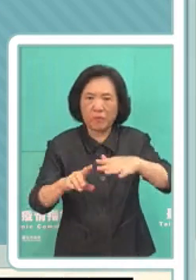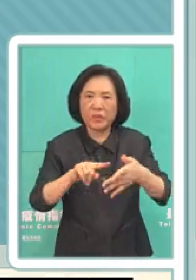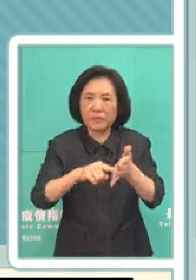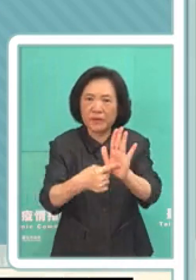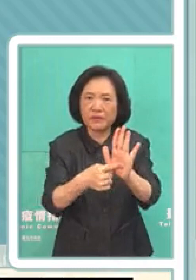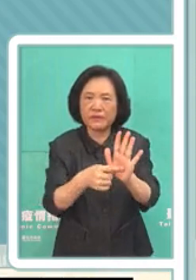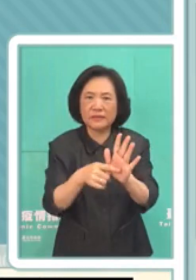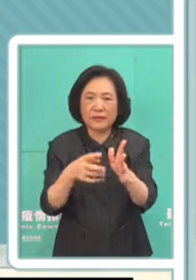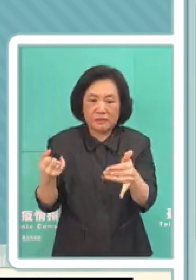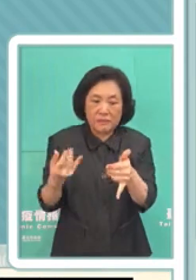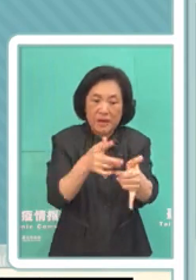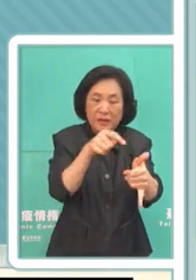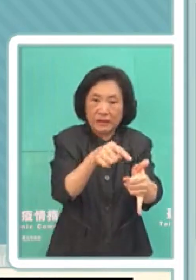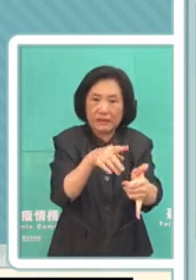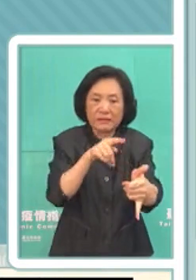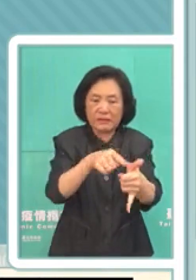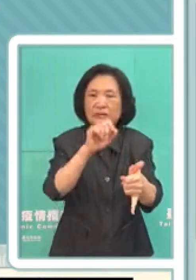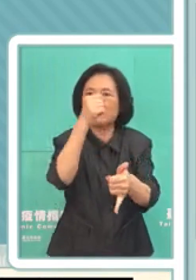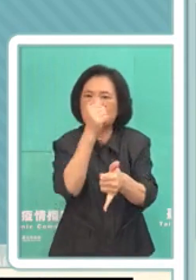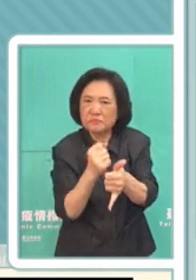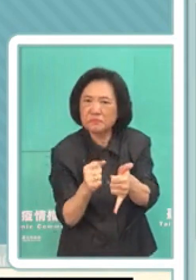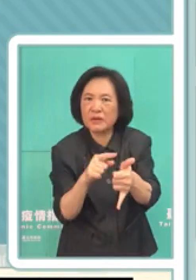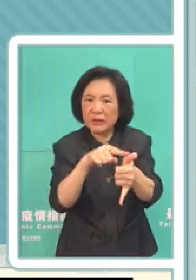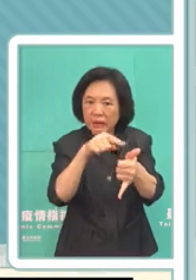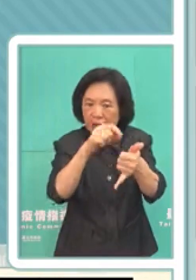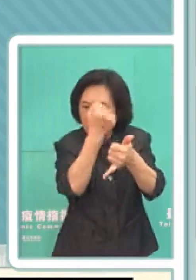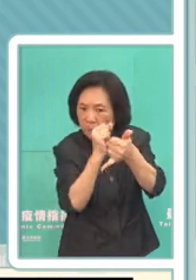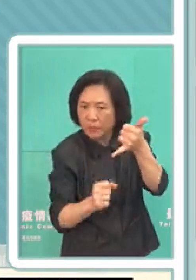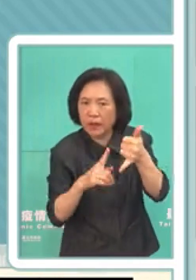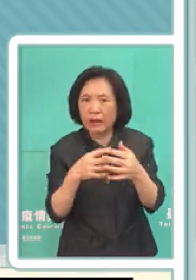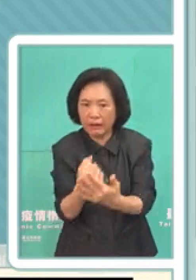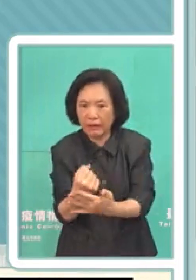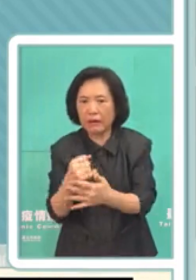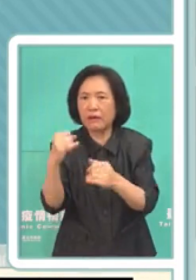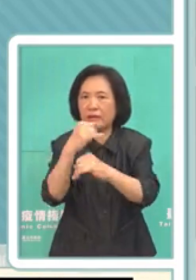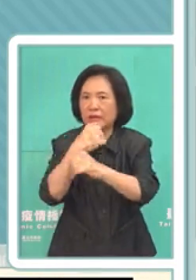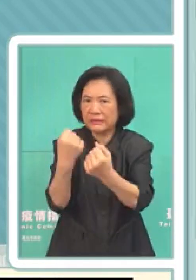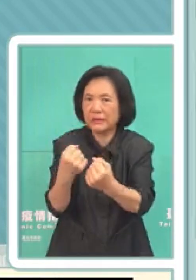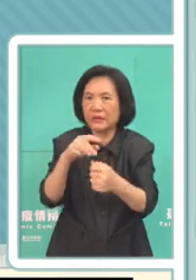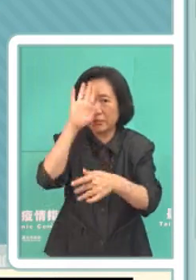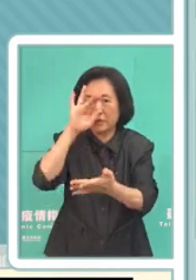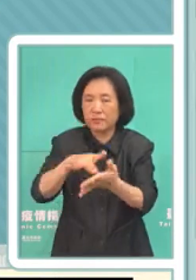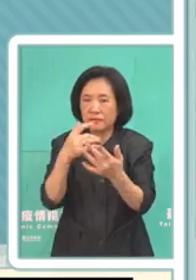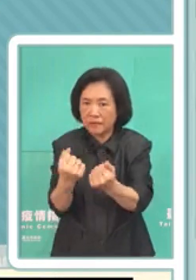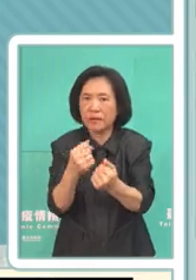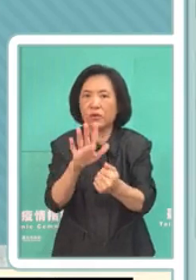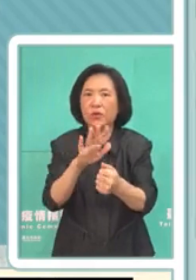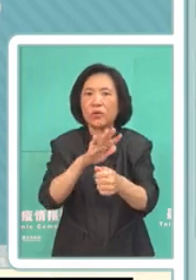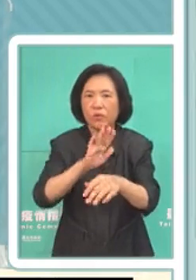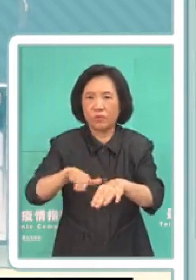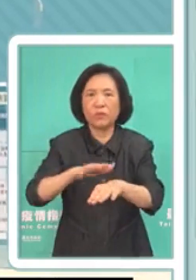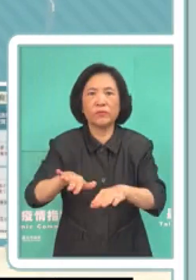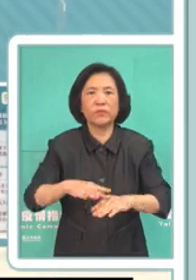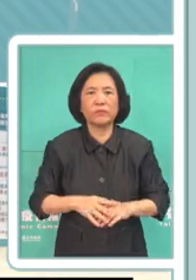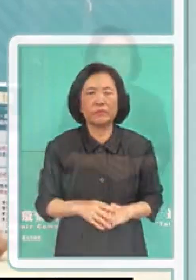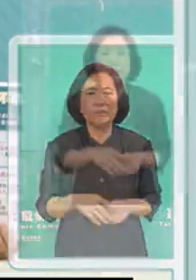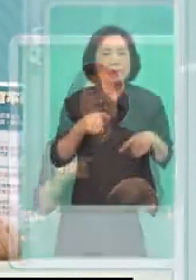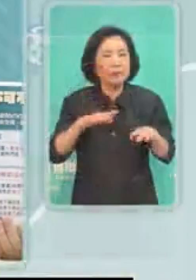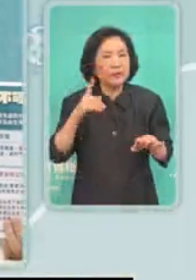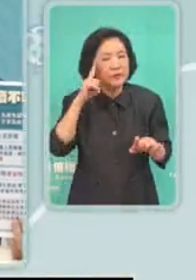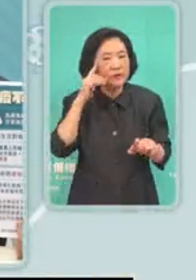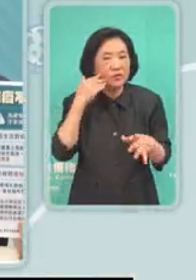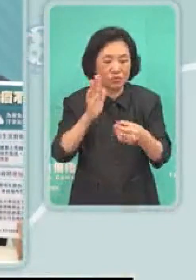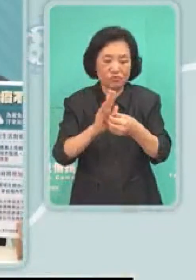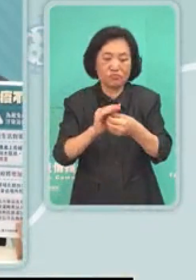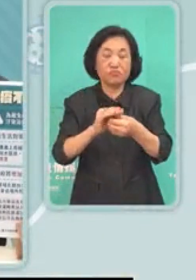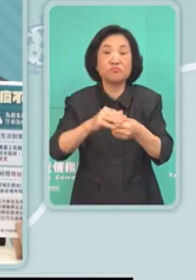在粪便里面会存活，所以那事实上我们在研究，一般我们冲马桶的时